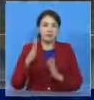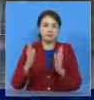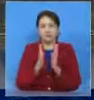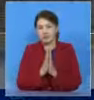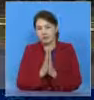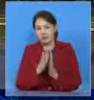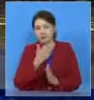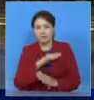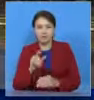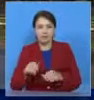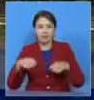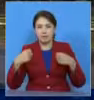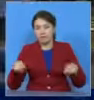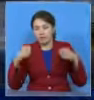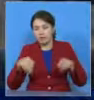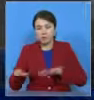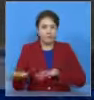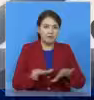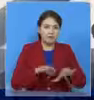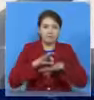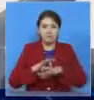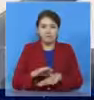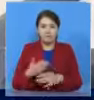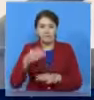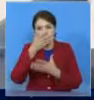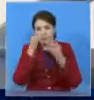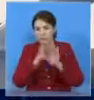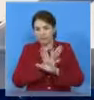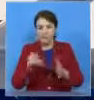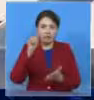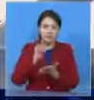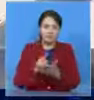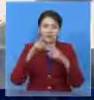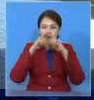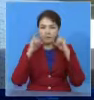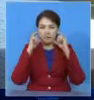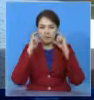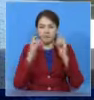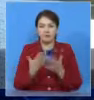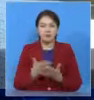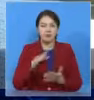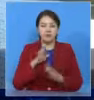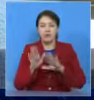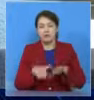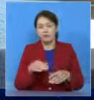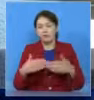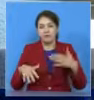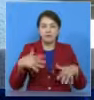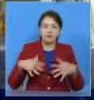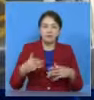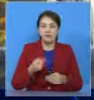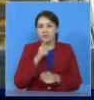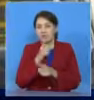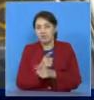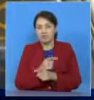просят отказаться от проведения торжественных мероприятий и не забывать об обязательном масочном режиме, особенно после смягчения карантинных мер,